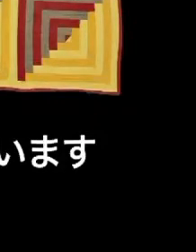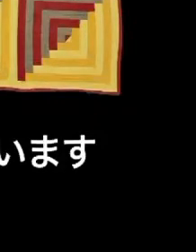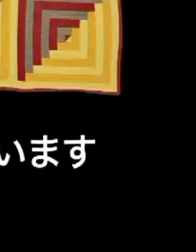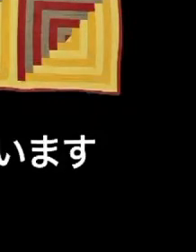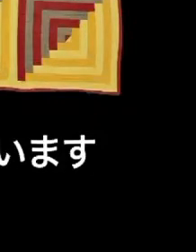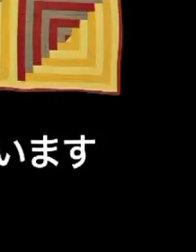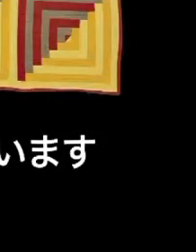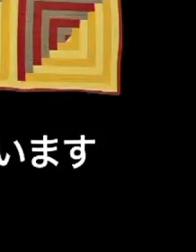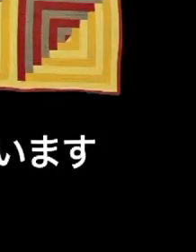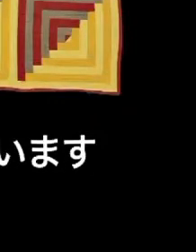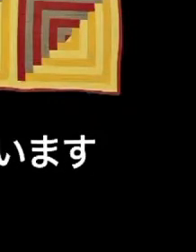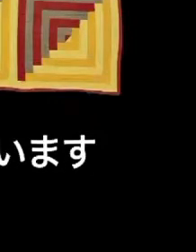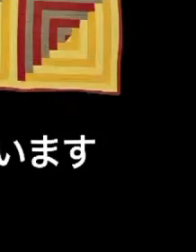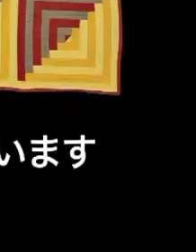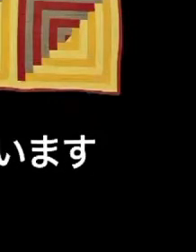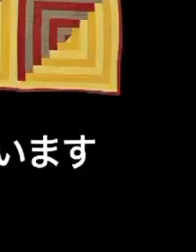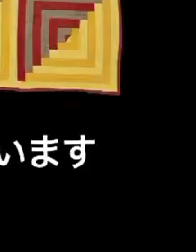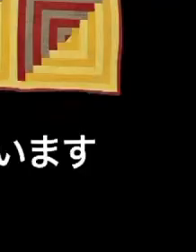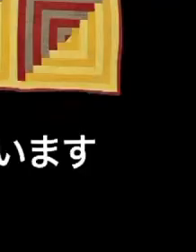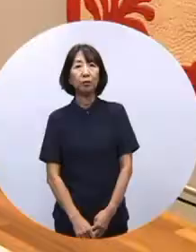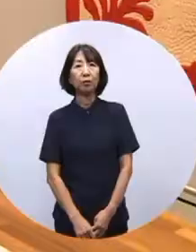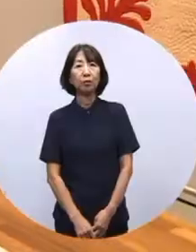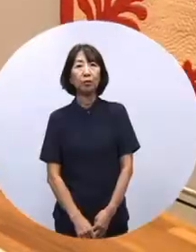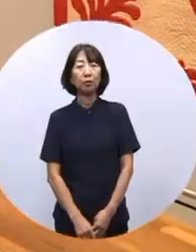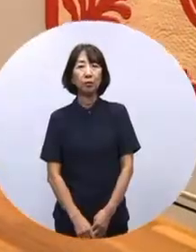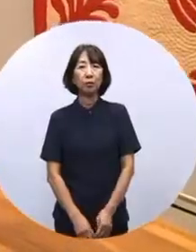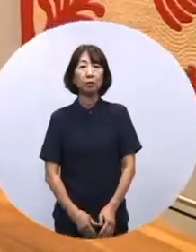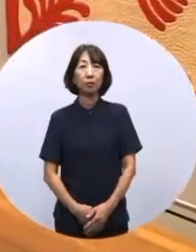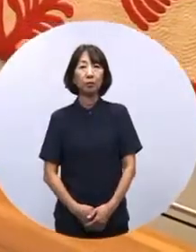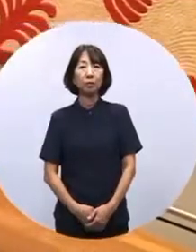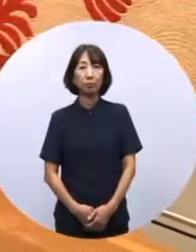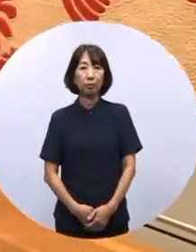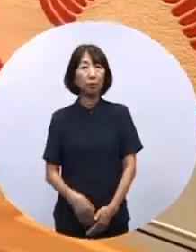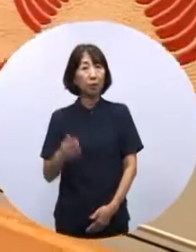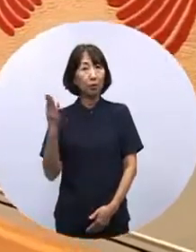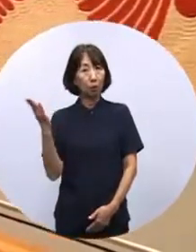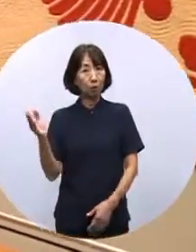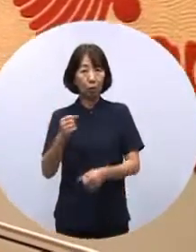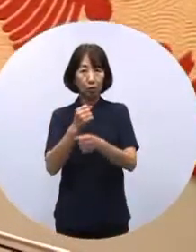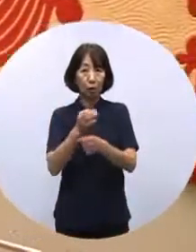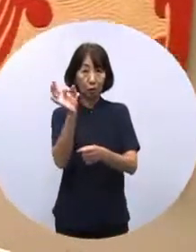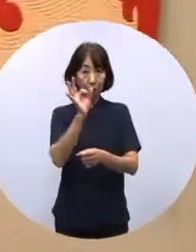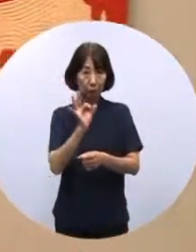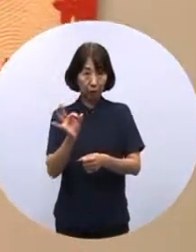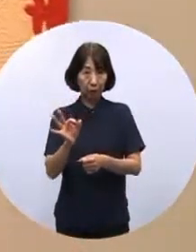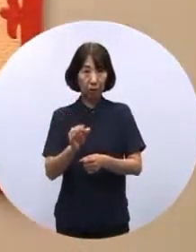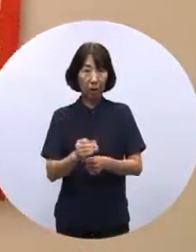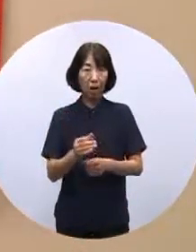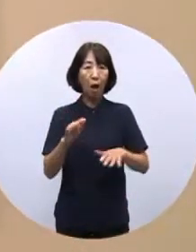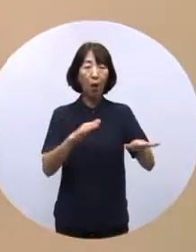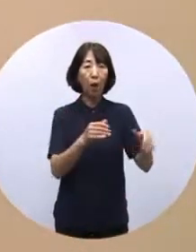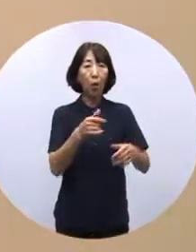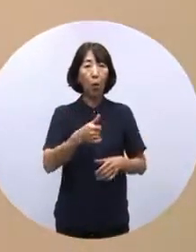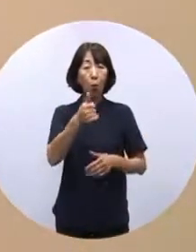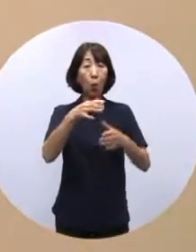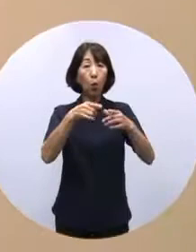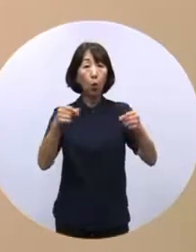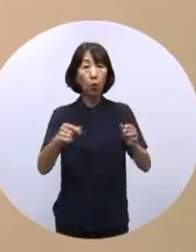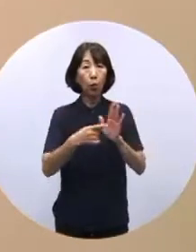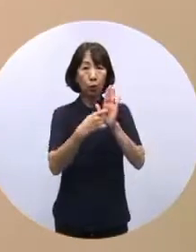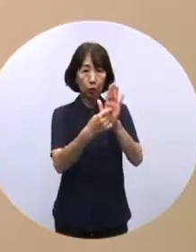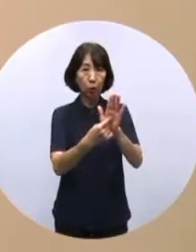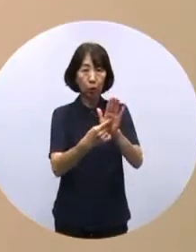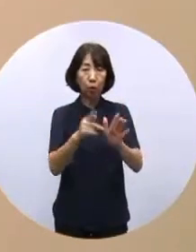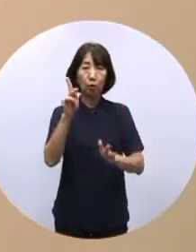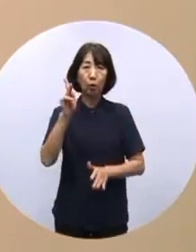rich, I think, visual. またこちらの作品がハワイ王国を象徴する